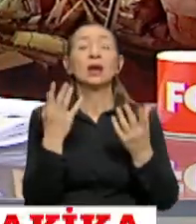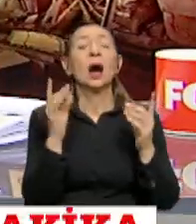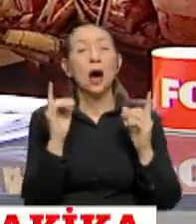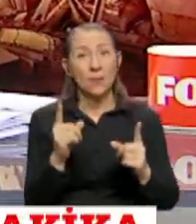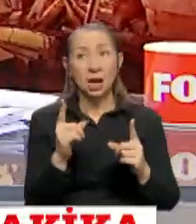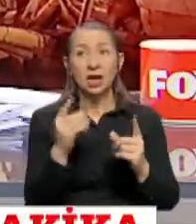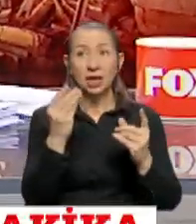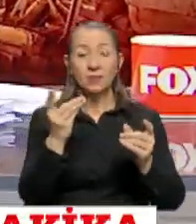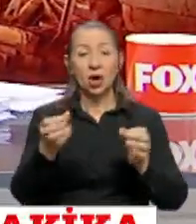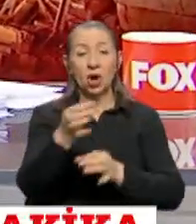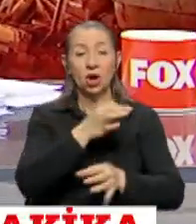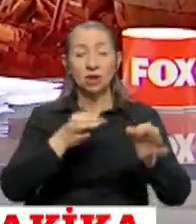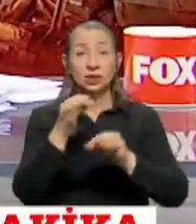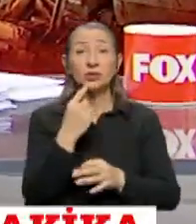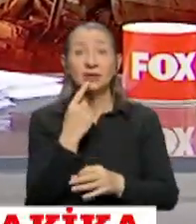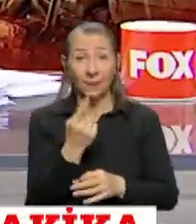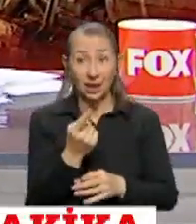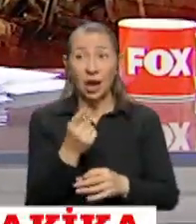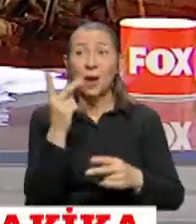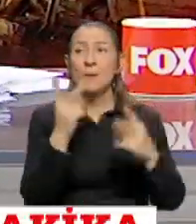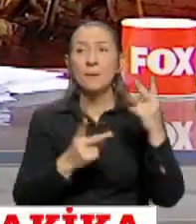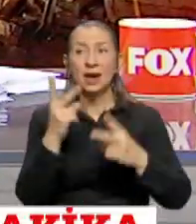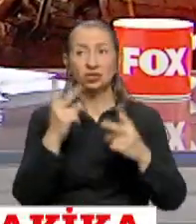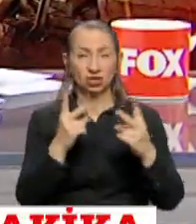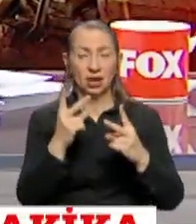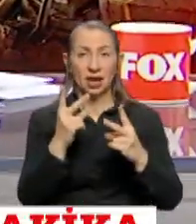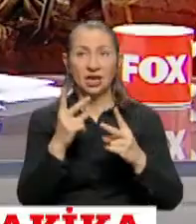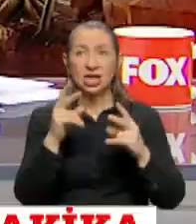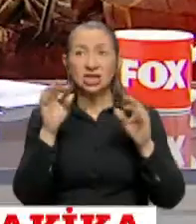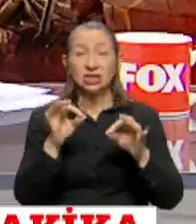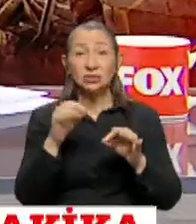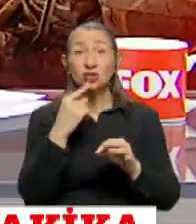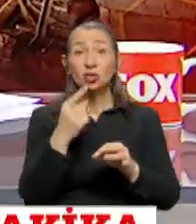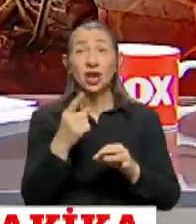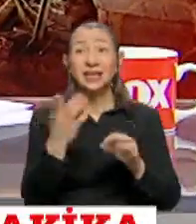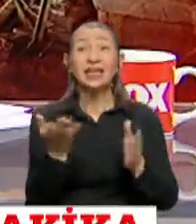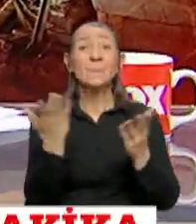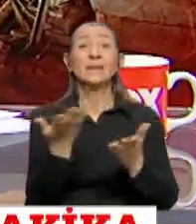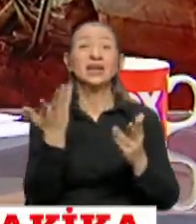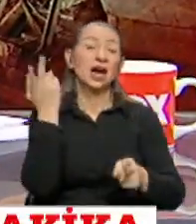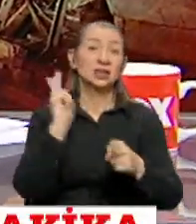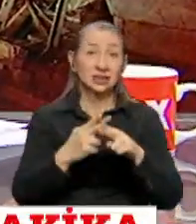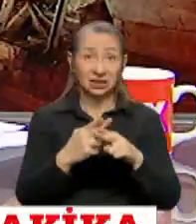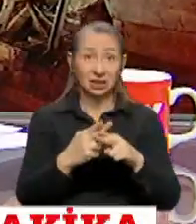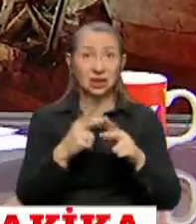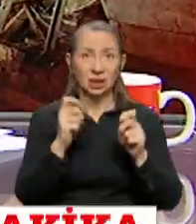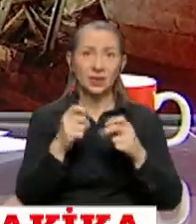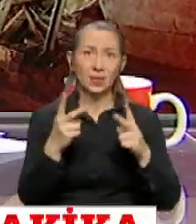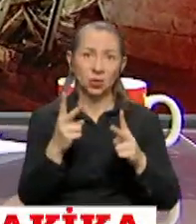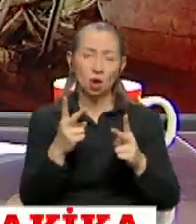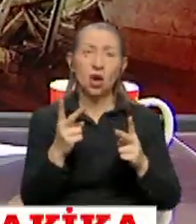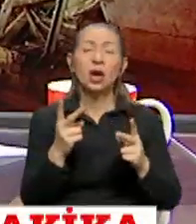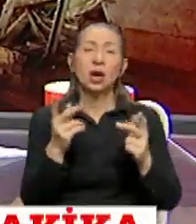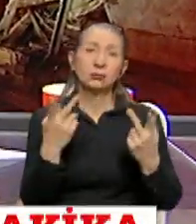Fakat iyi bir organizasyonda demek ki bazı şeyler şimdi söylendiğinden bile daha hızlı yapılabiliyor,